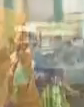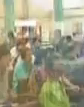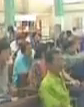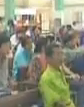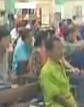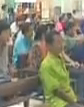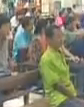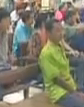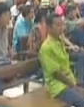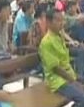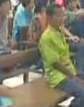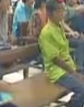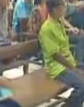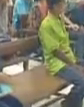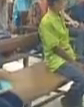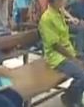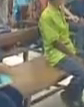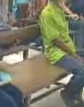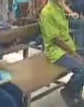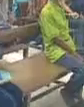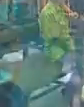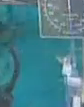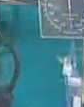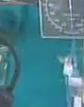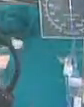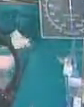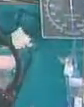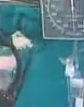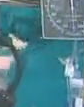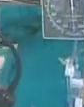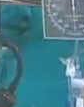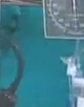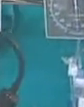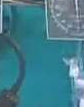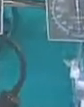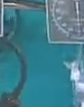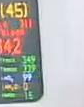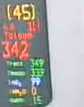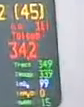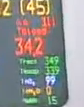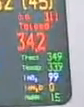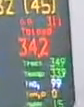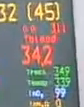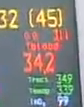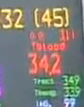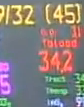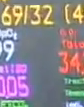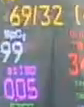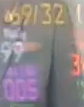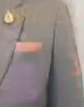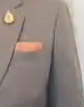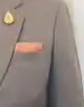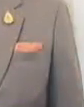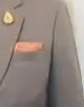ริฐในโครงการผ่าตัดหัวใจทั่วโลกเทิดพระเกียรติในหลวงทั่วล่า84พรรษามหาราชา